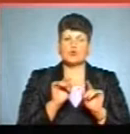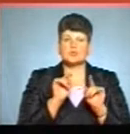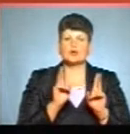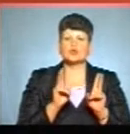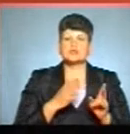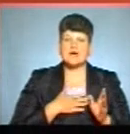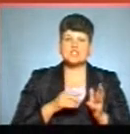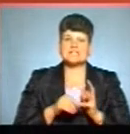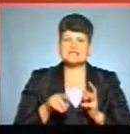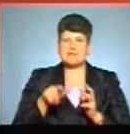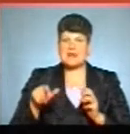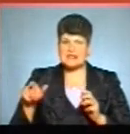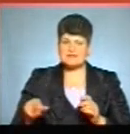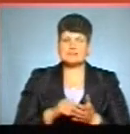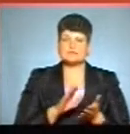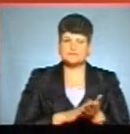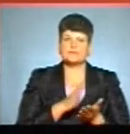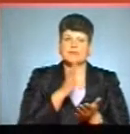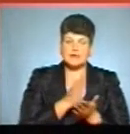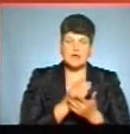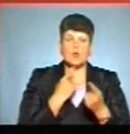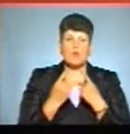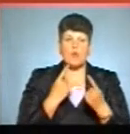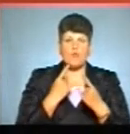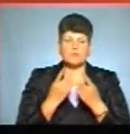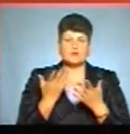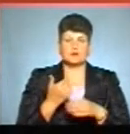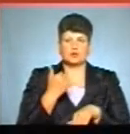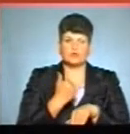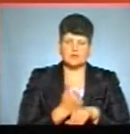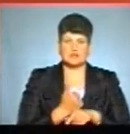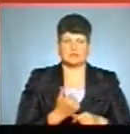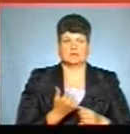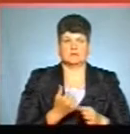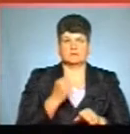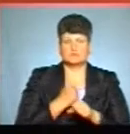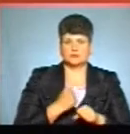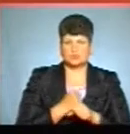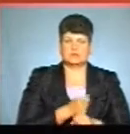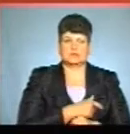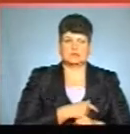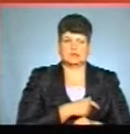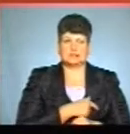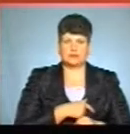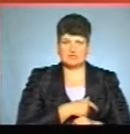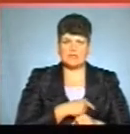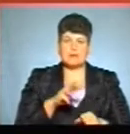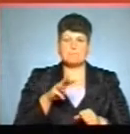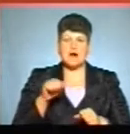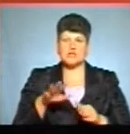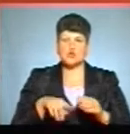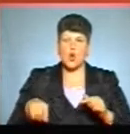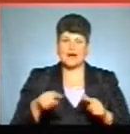земляків зареєструвався, та обговоримо, які ж основні повноваження депутатів-мажоритарників і депутатів, які пройшли Верховну